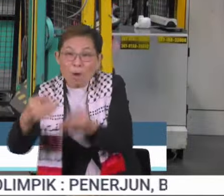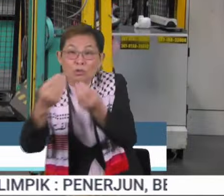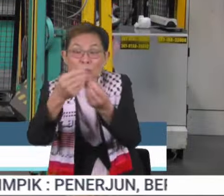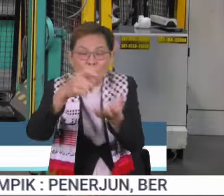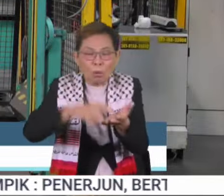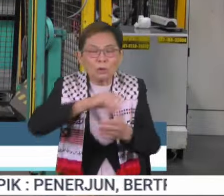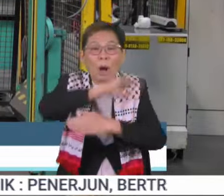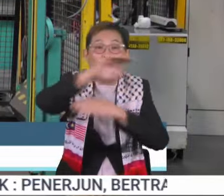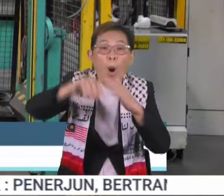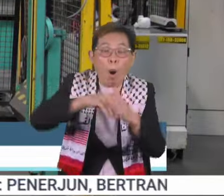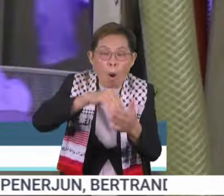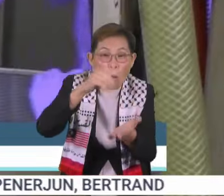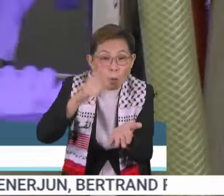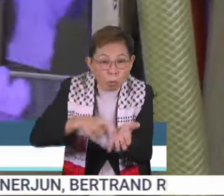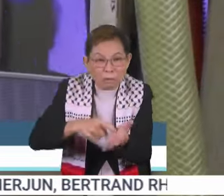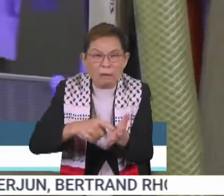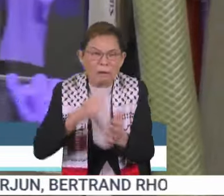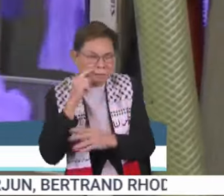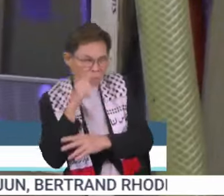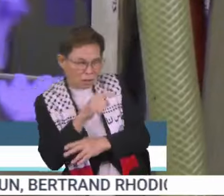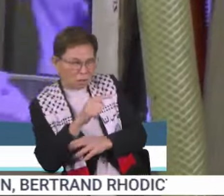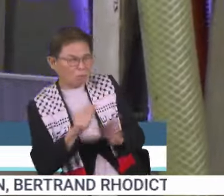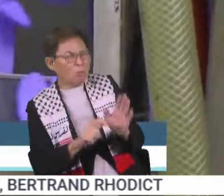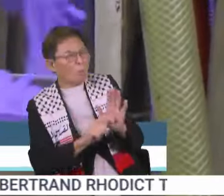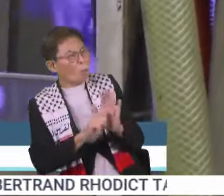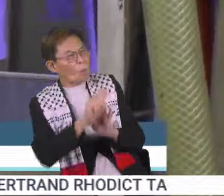hutang keseluruhan masih nampak tinggi.